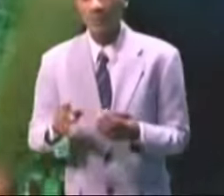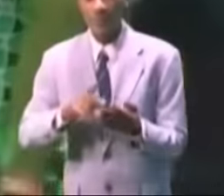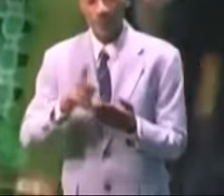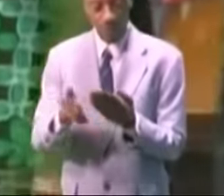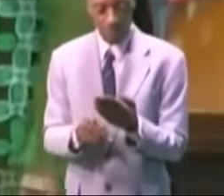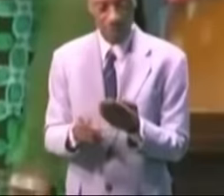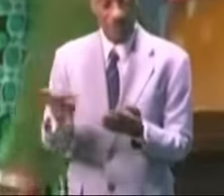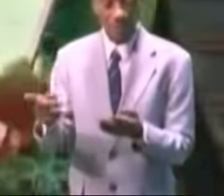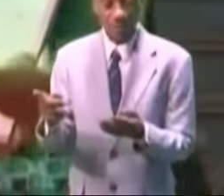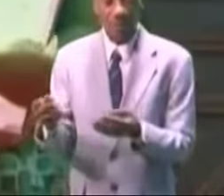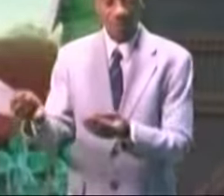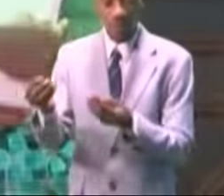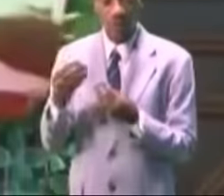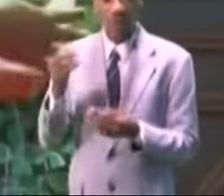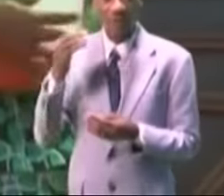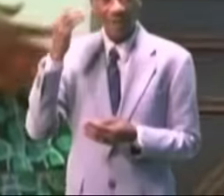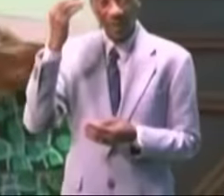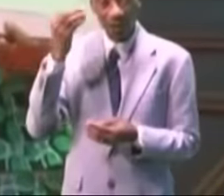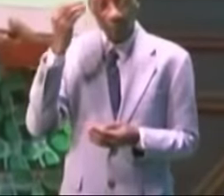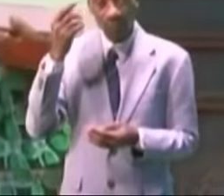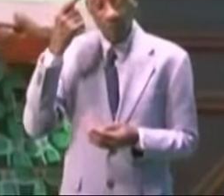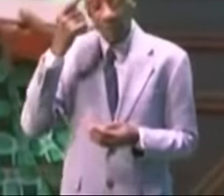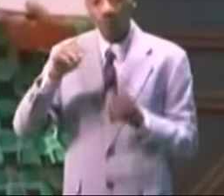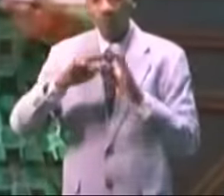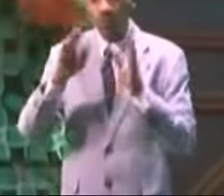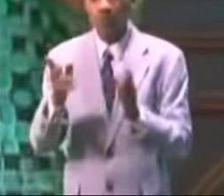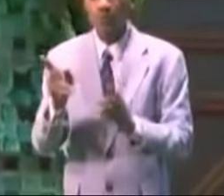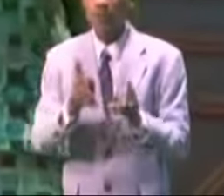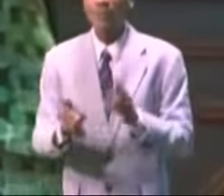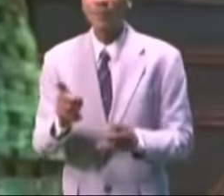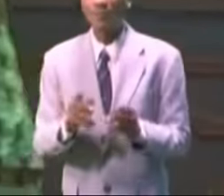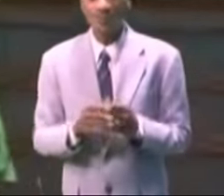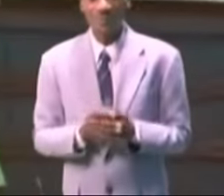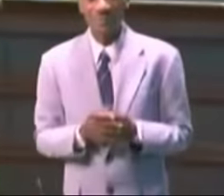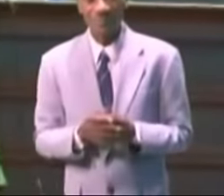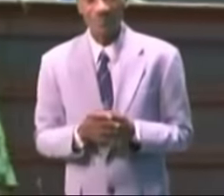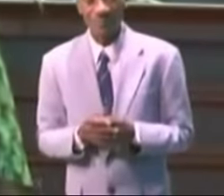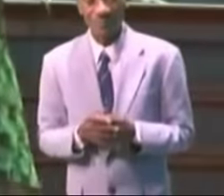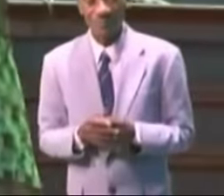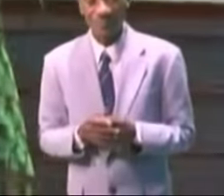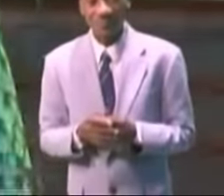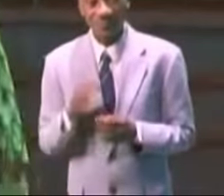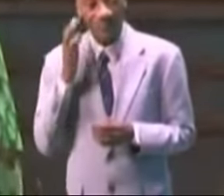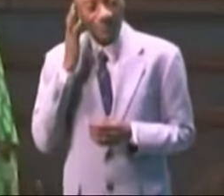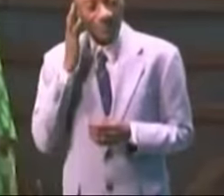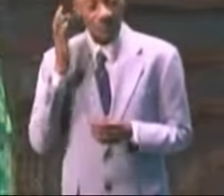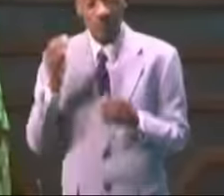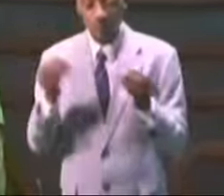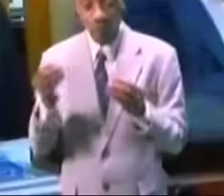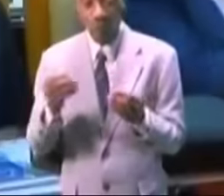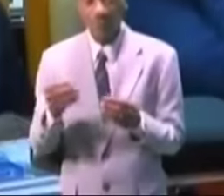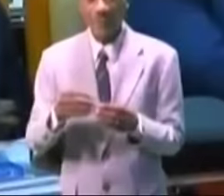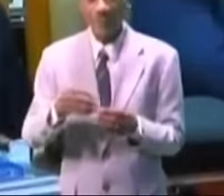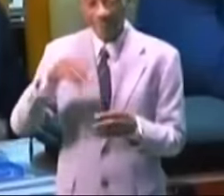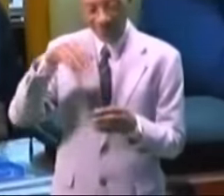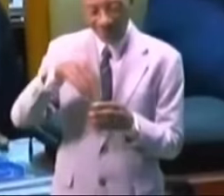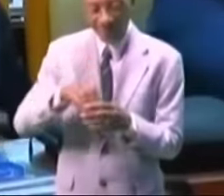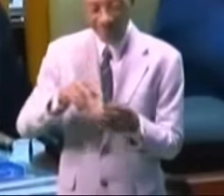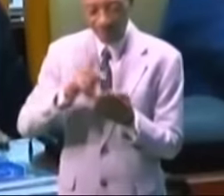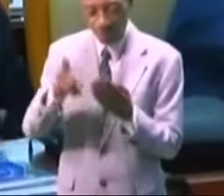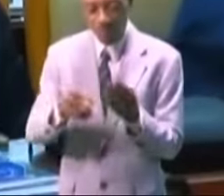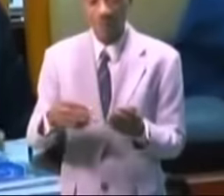peuple. L'instant a été pour le Congolais historique, car les contenus du programme d'action gouvernemental